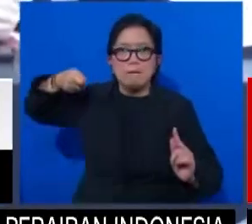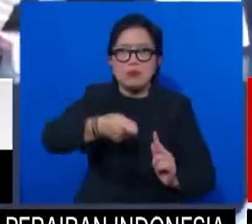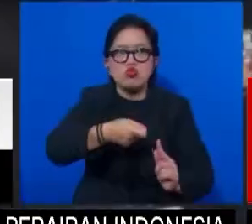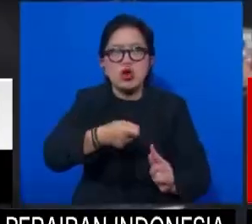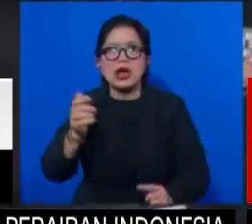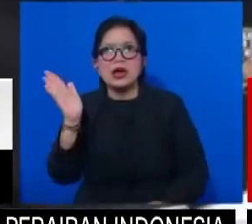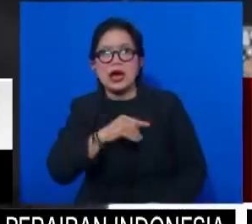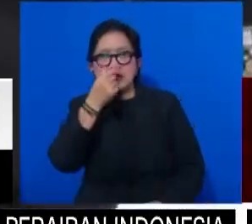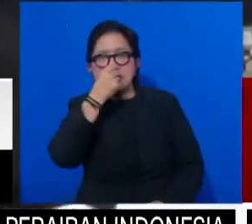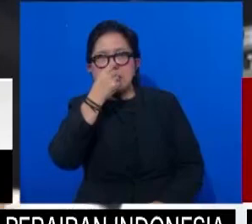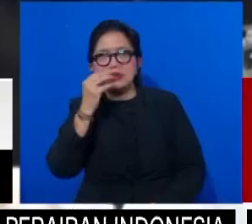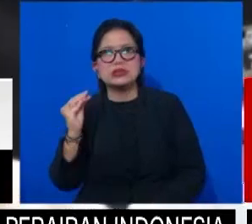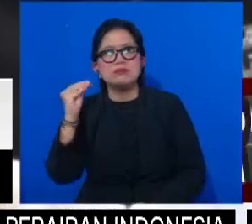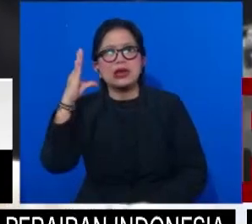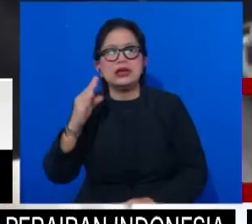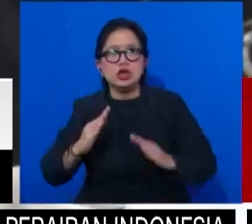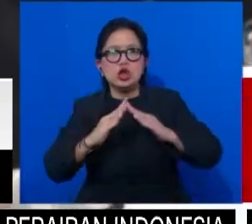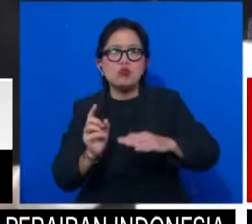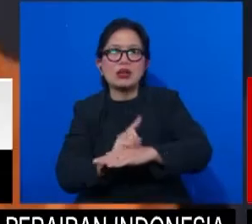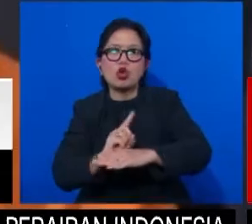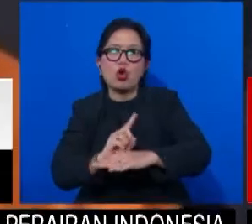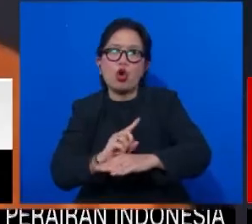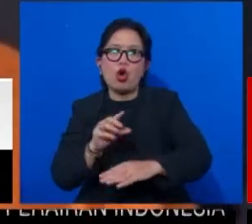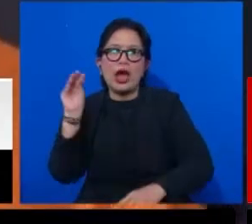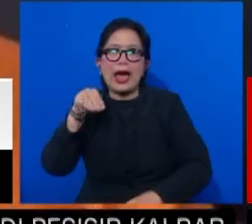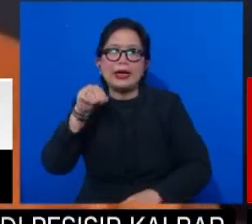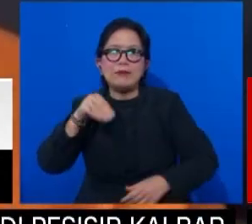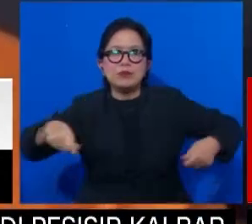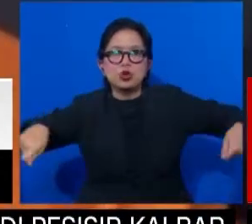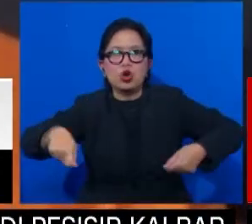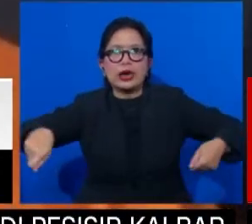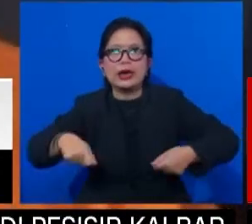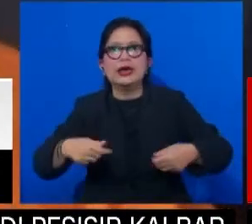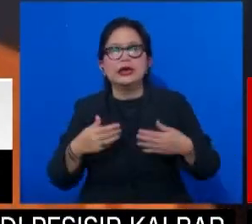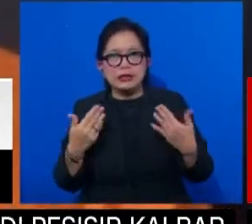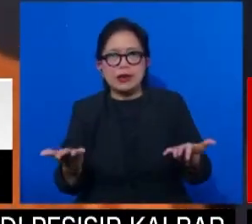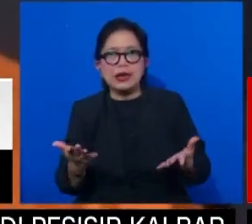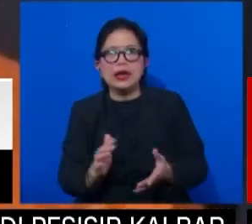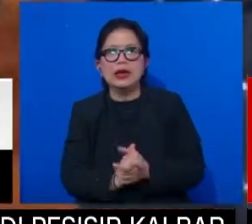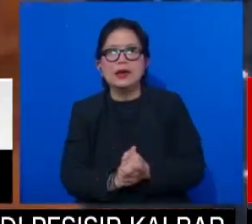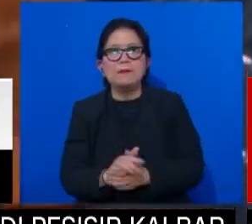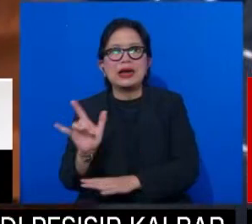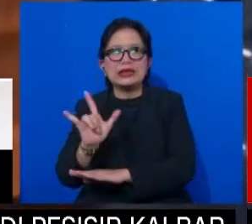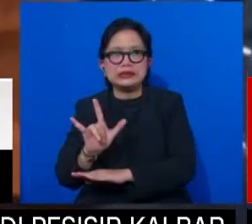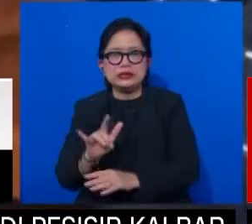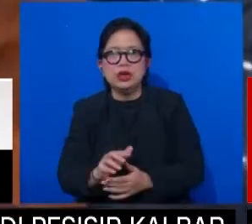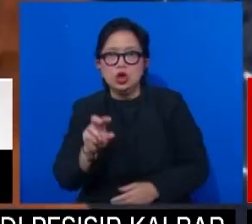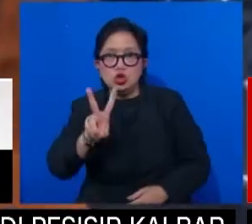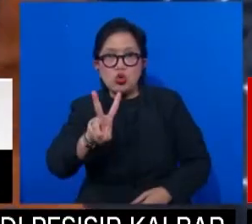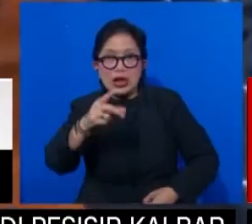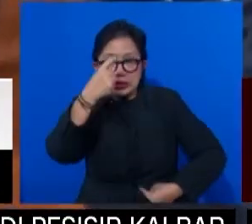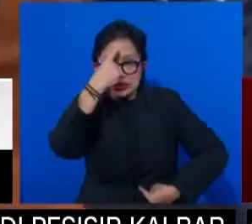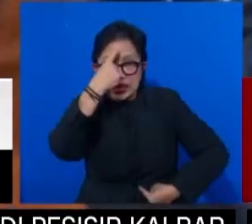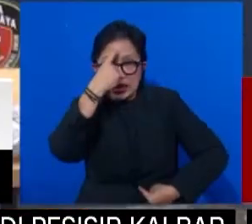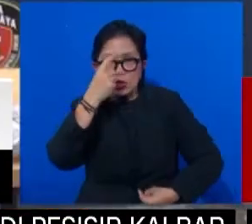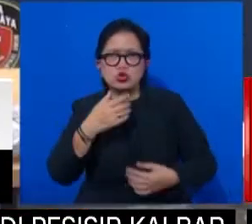Kamis pagi di ruko tempat menjual ayam goreng milik korban di kawasan Kampung Kemejing, Sukaindah, Bekasi. Kedua tersangka diduga